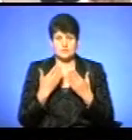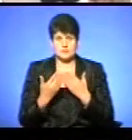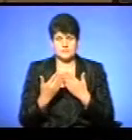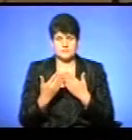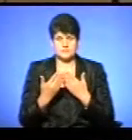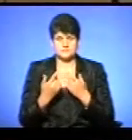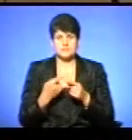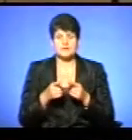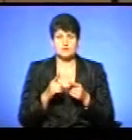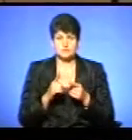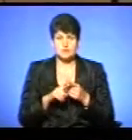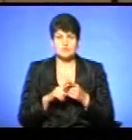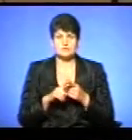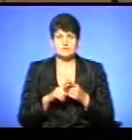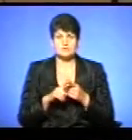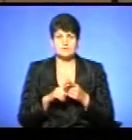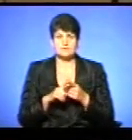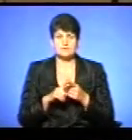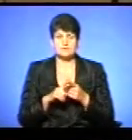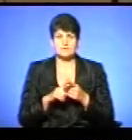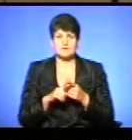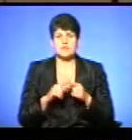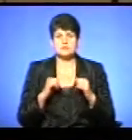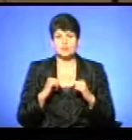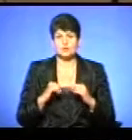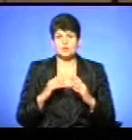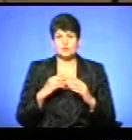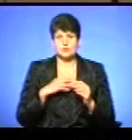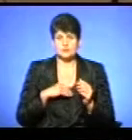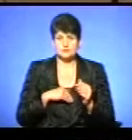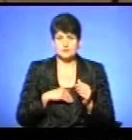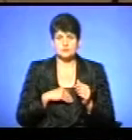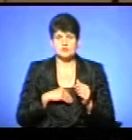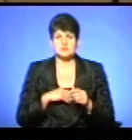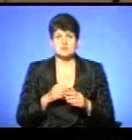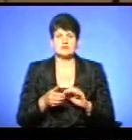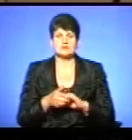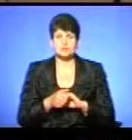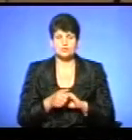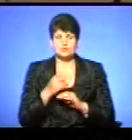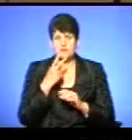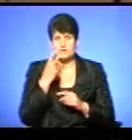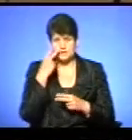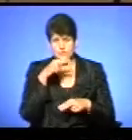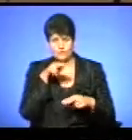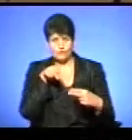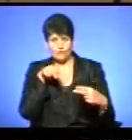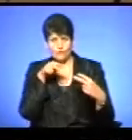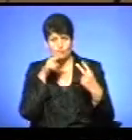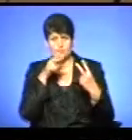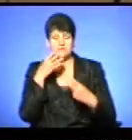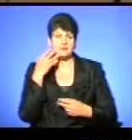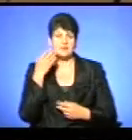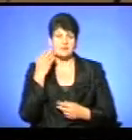підвищується, поговориш з такою людиною, їй стає спокійніше на душі, а ще ви її за руку отримуєте і подивитеся їй прямо в очі, їй набагато